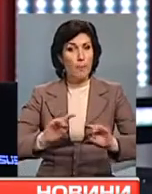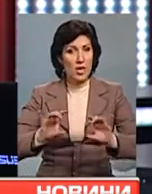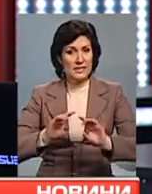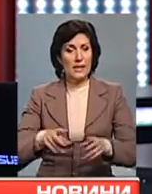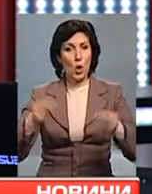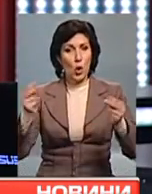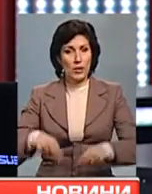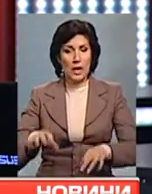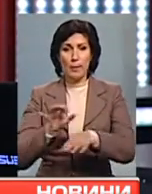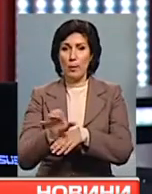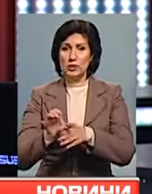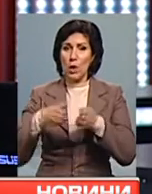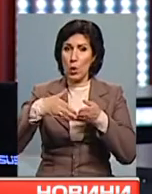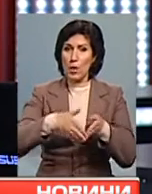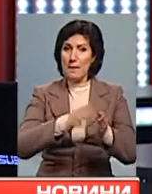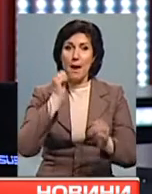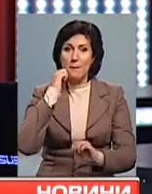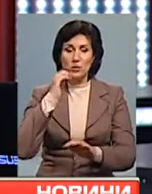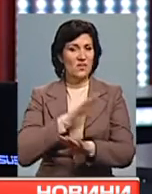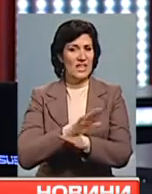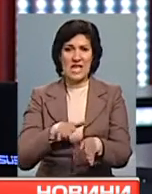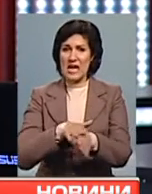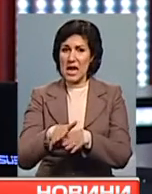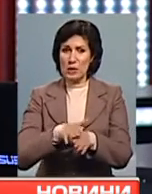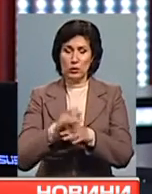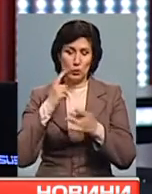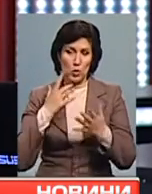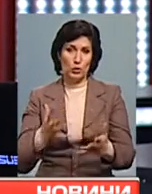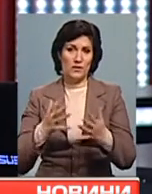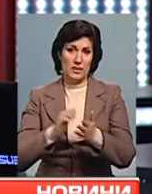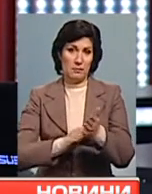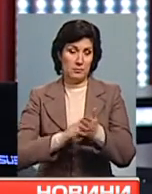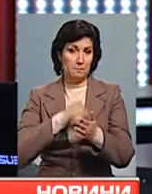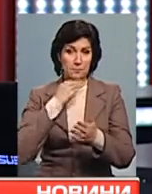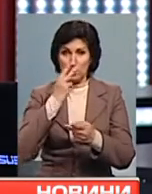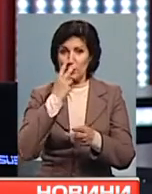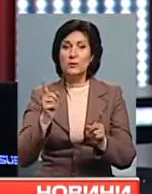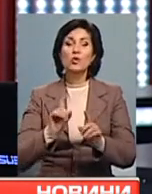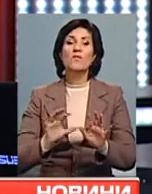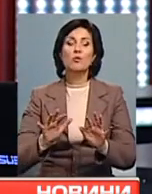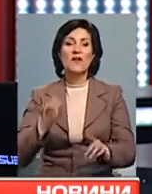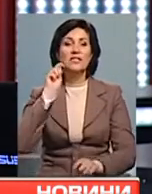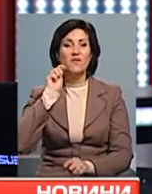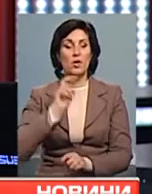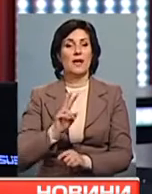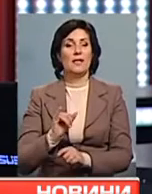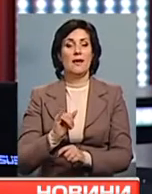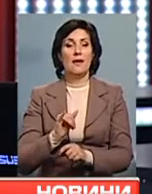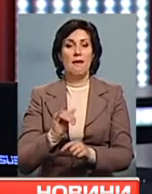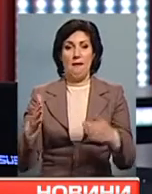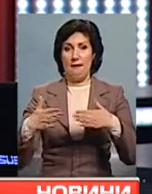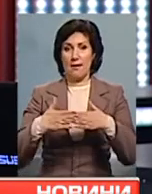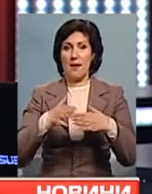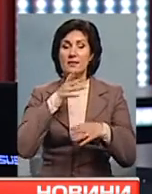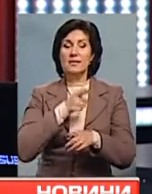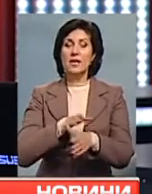пояснив, контракт про постачання корабля Москві не реалізують з очевидних причин. Мовляв, достатньо подивитися, що відбувається в Україні. Крайній